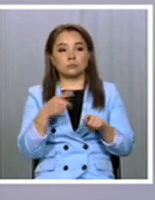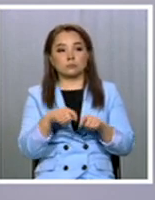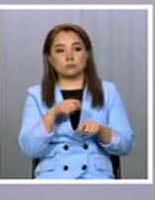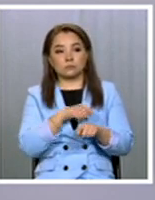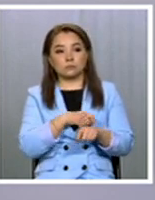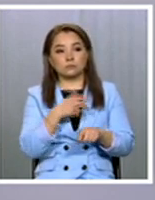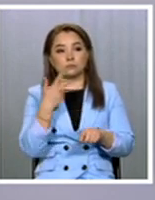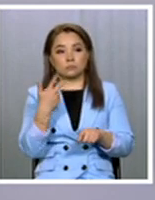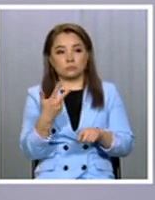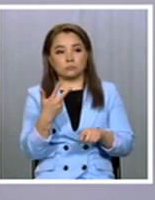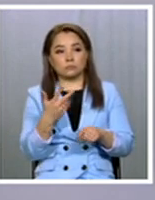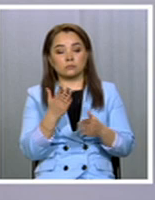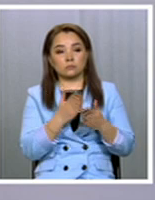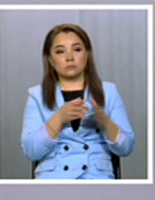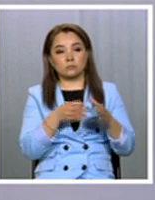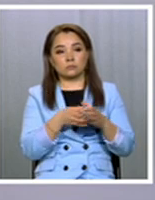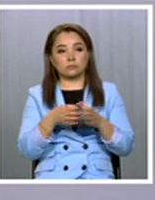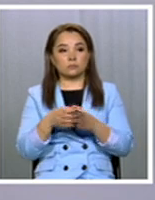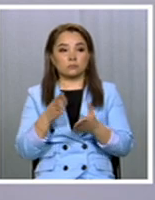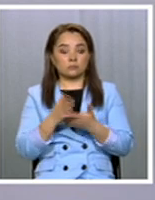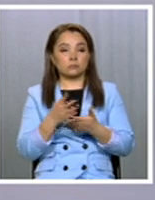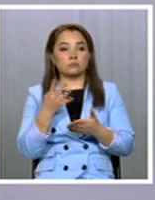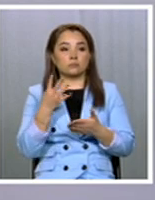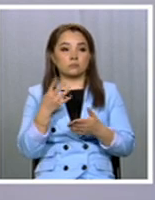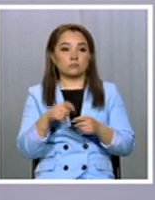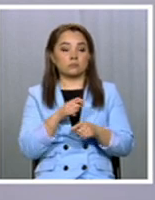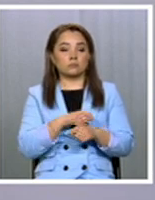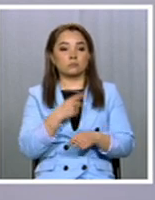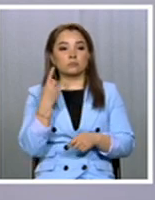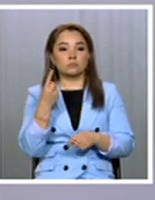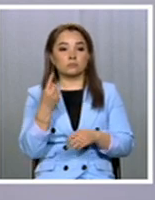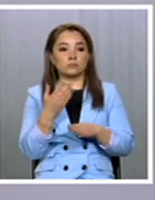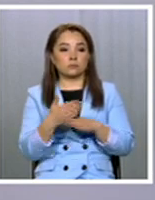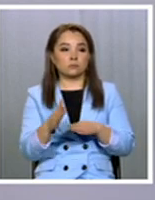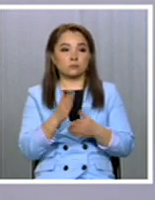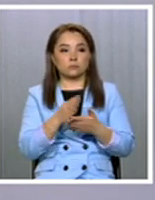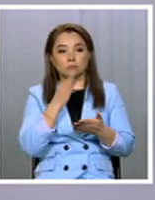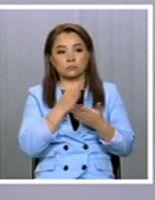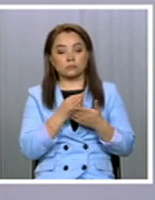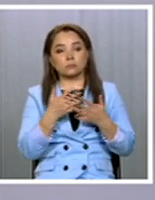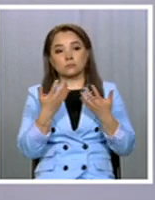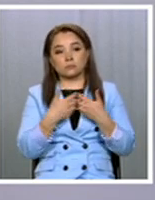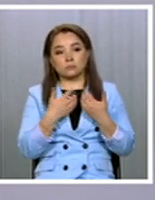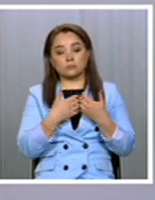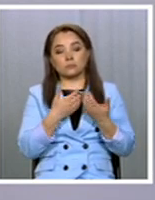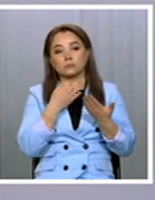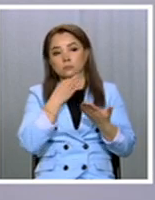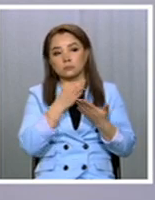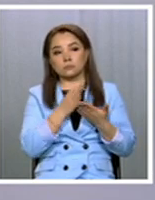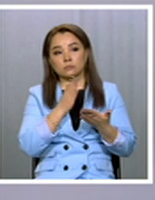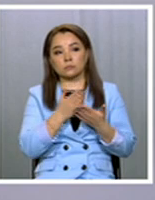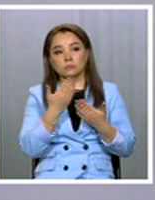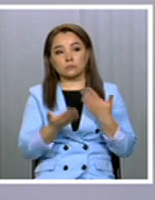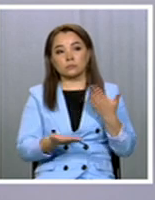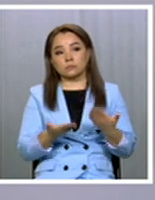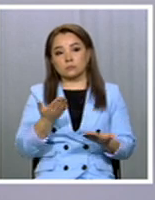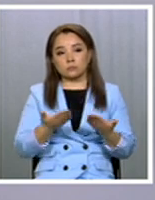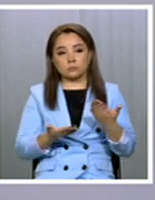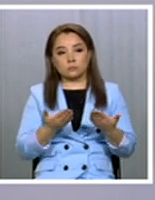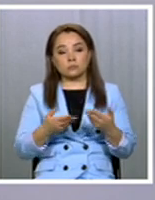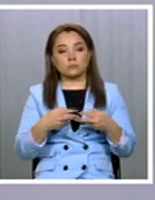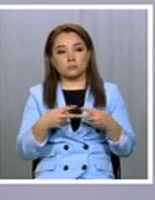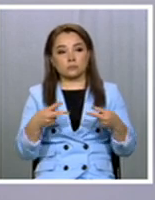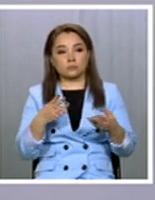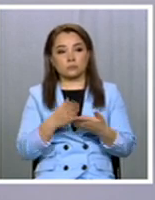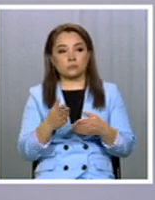3 бөлік шығады, және 4 метрдан 1 бөлік шығады. Себебі есептің шартында, егер тең